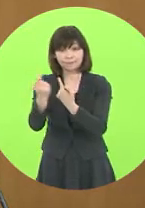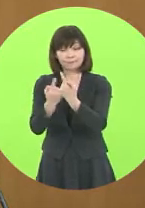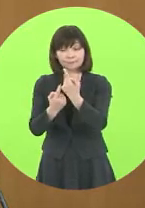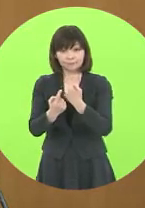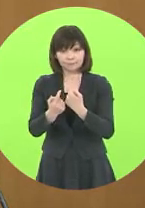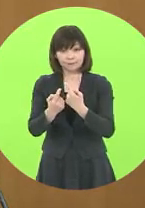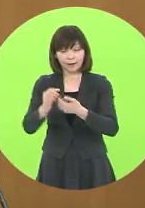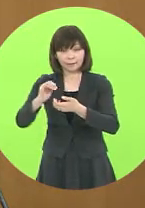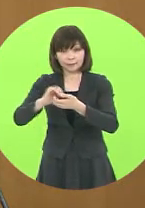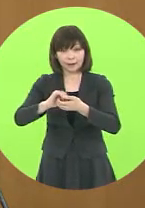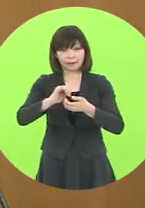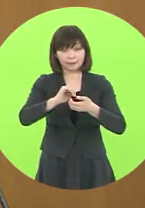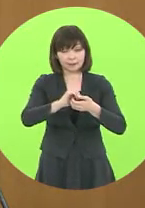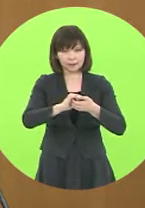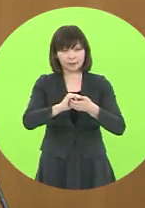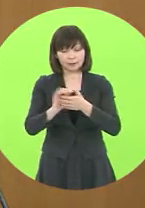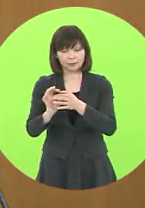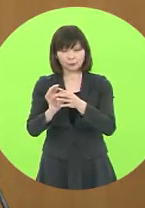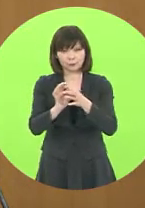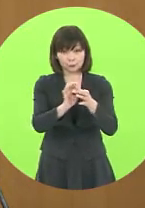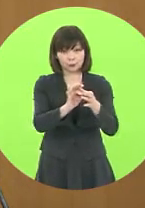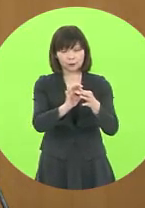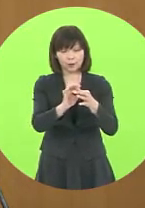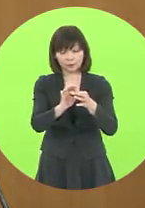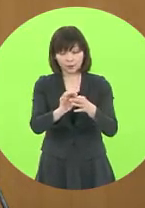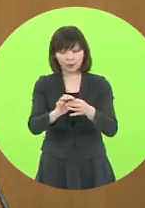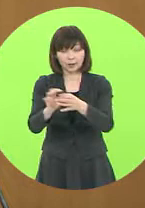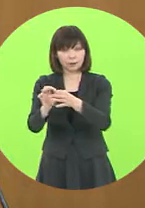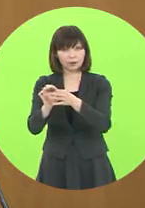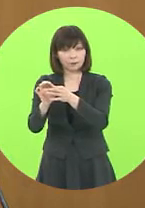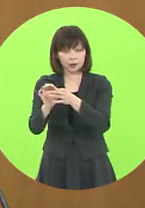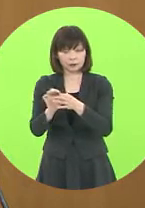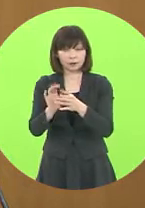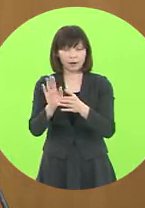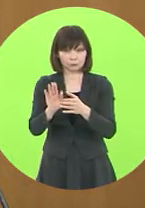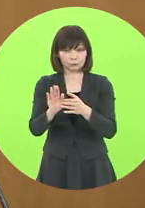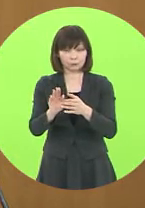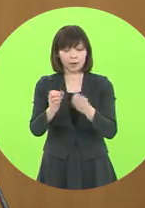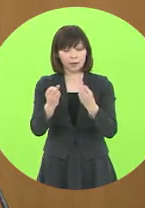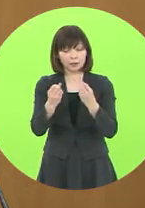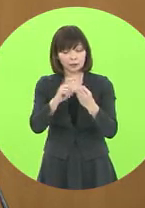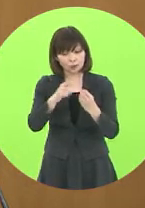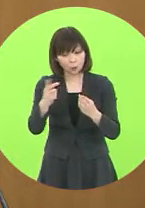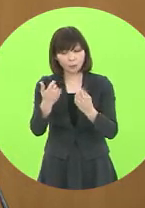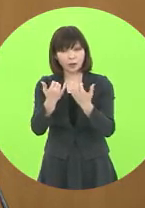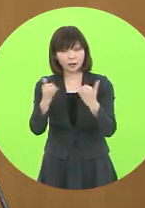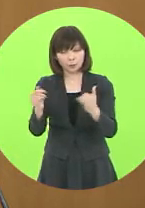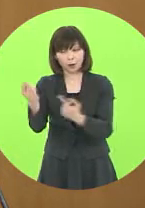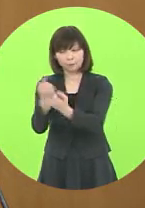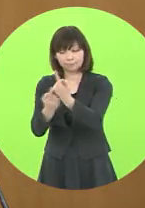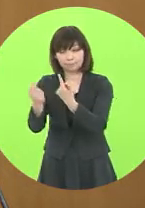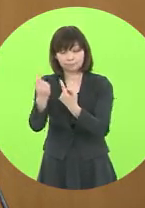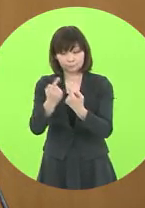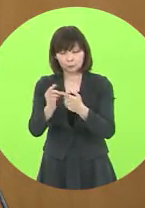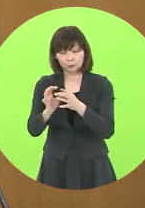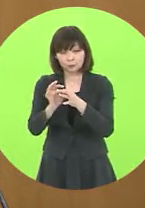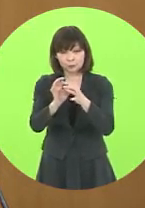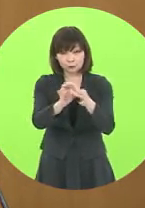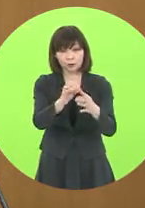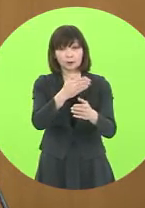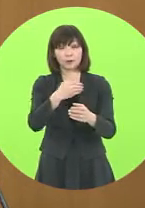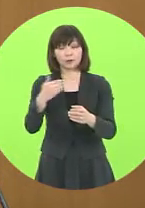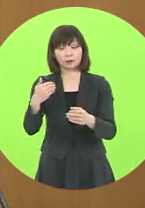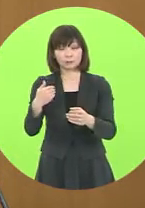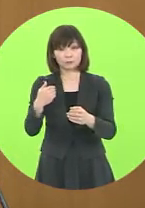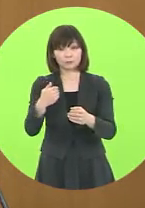的かつ継続的に関わってもらうことで、新しい人の流れをより持続可能なものとして